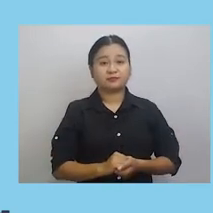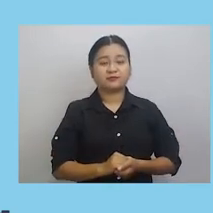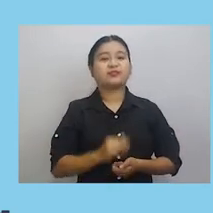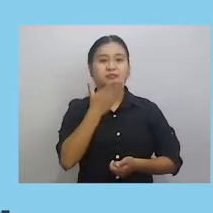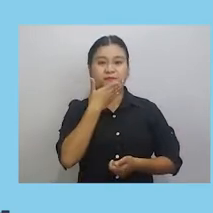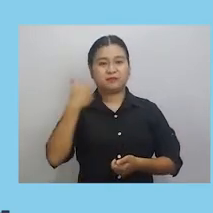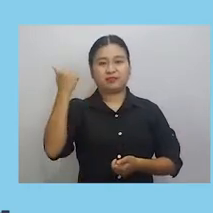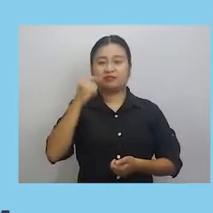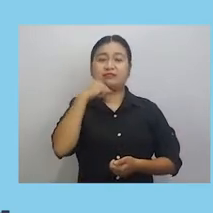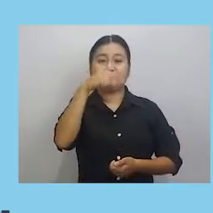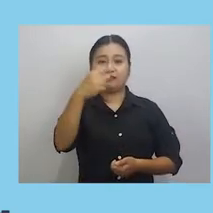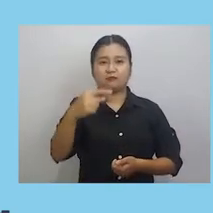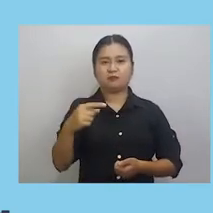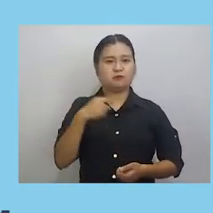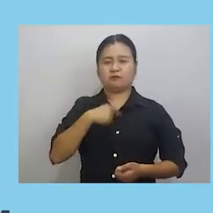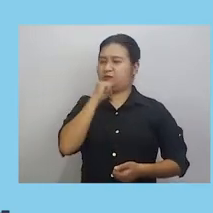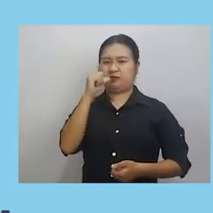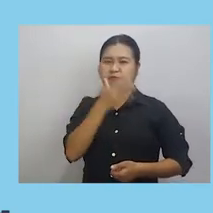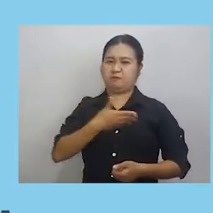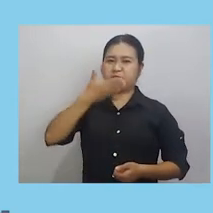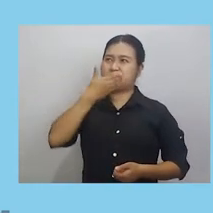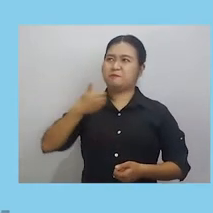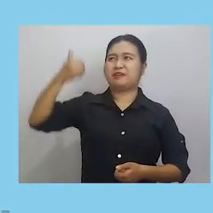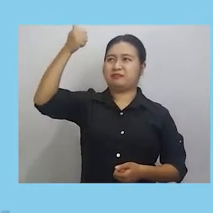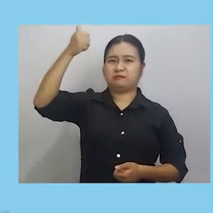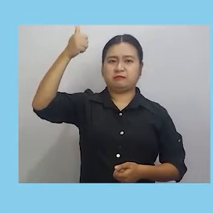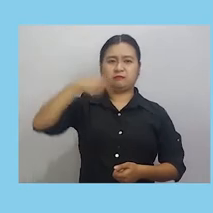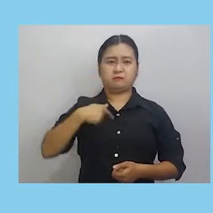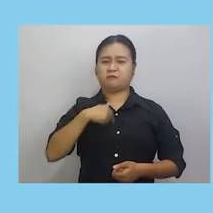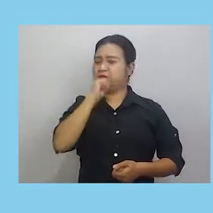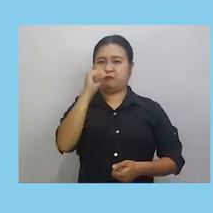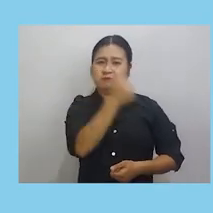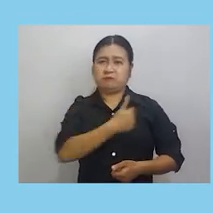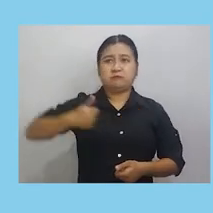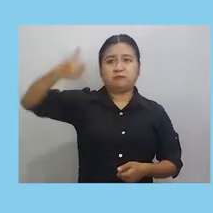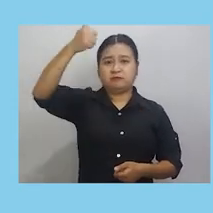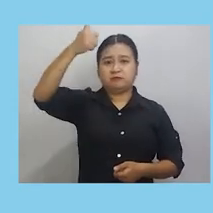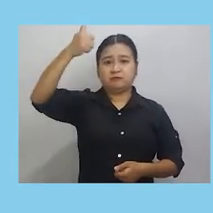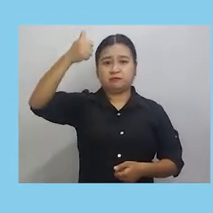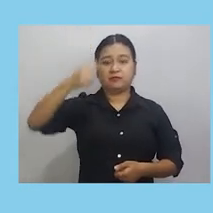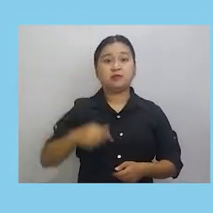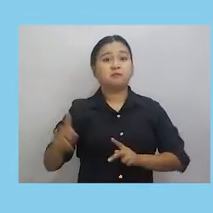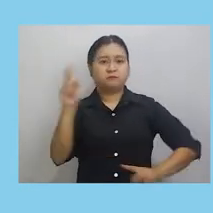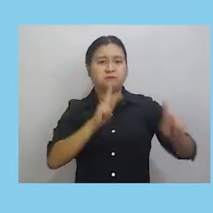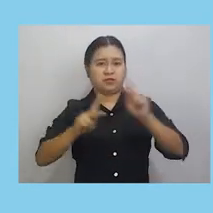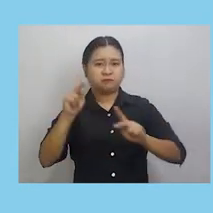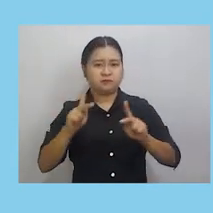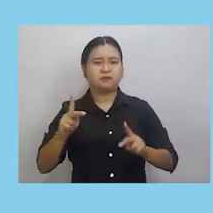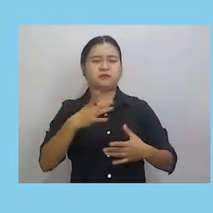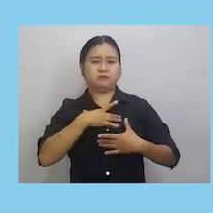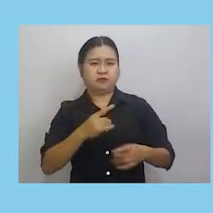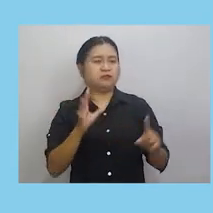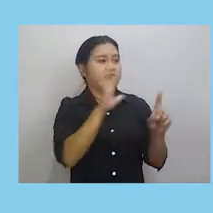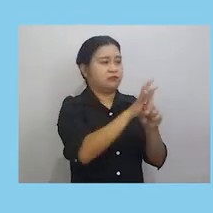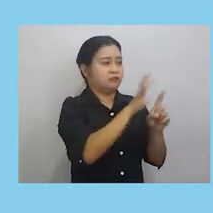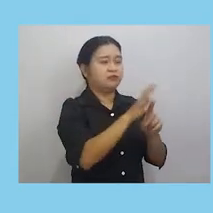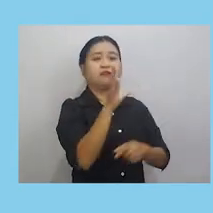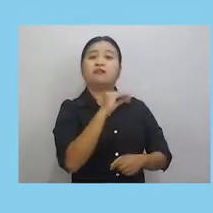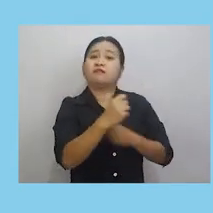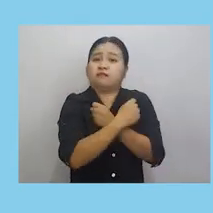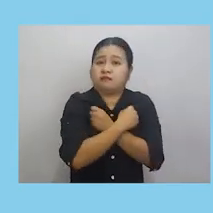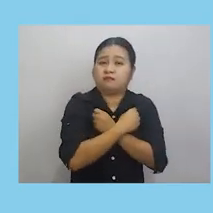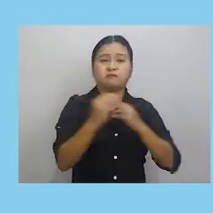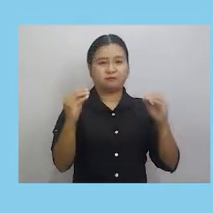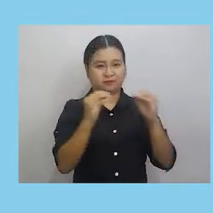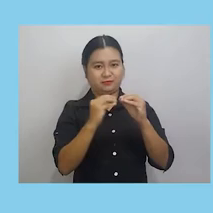hindi tayo ang pinakamahusay at pinakamagaling. Mas kagigiliwan tayo ng ibang tao at mas mamahalin